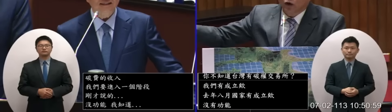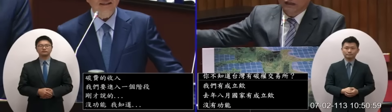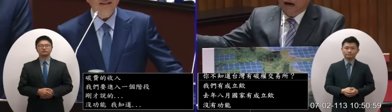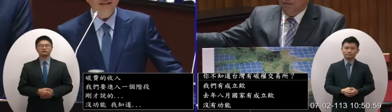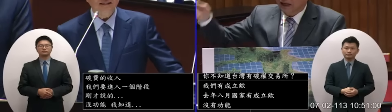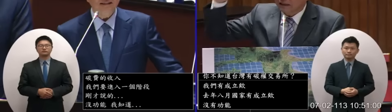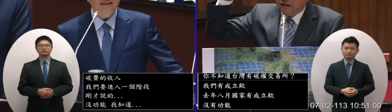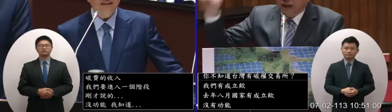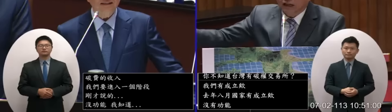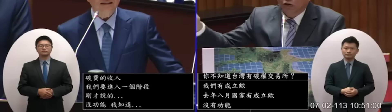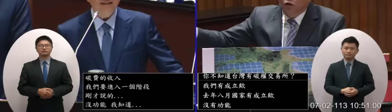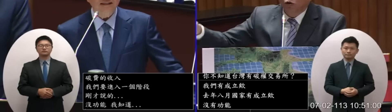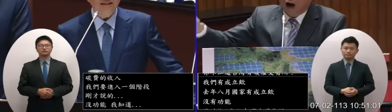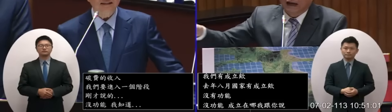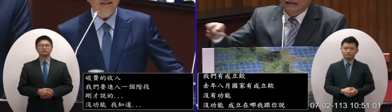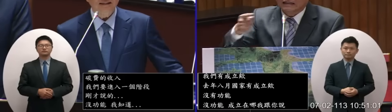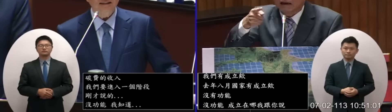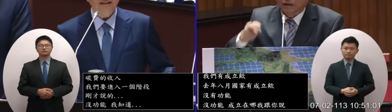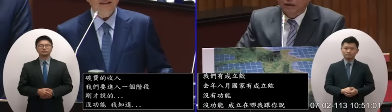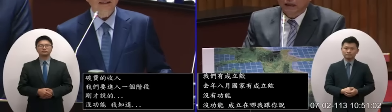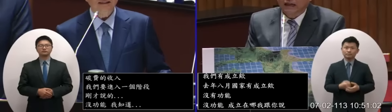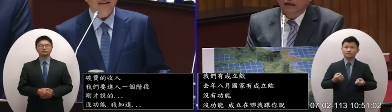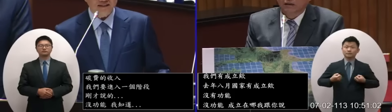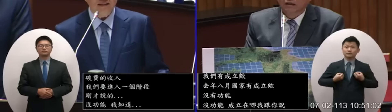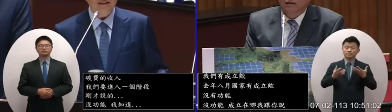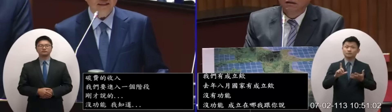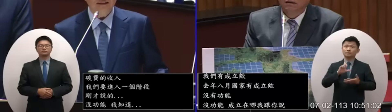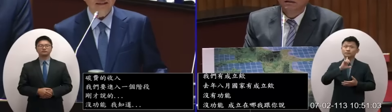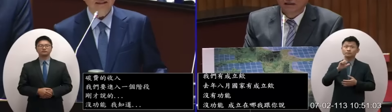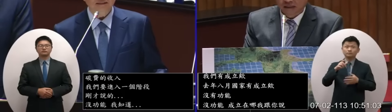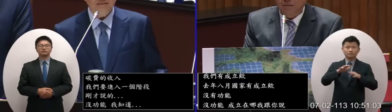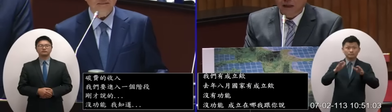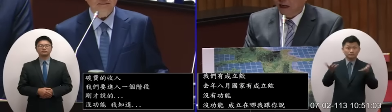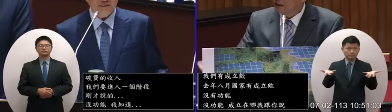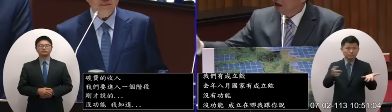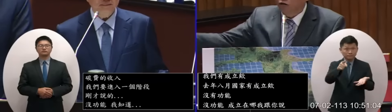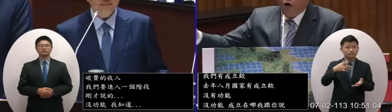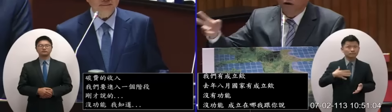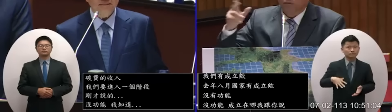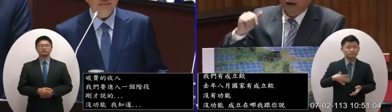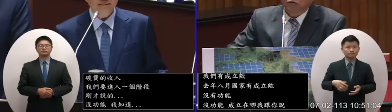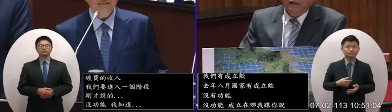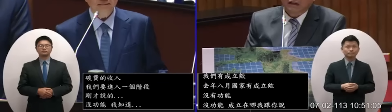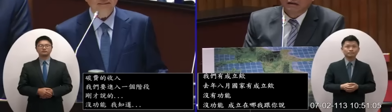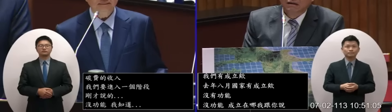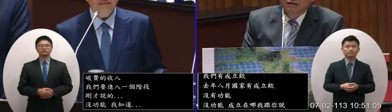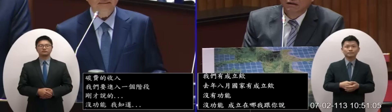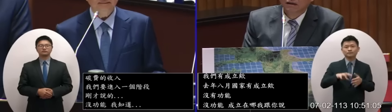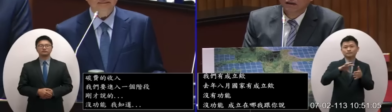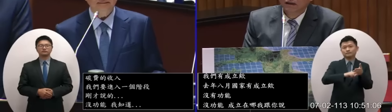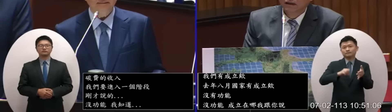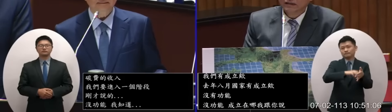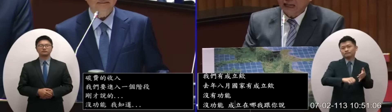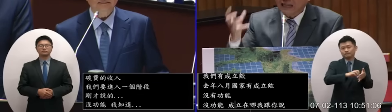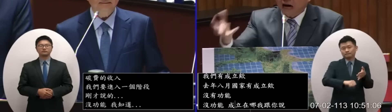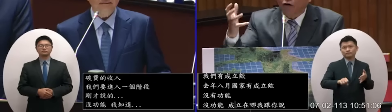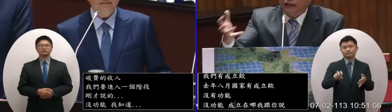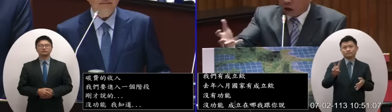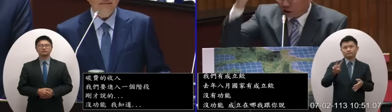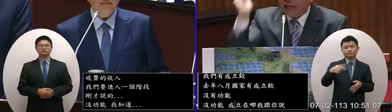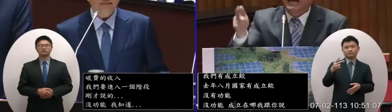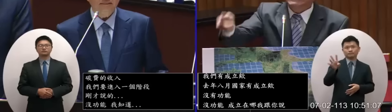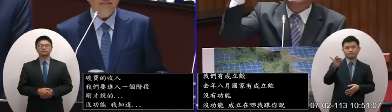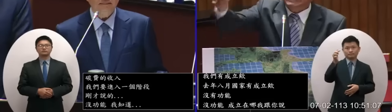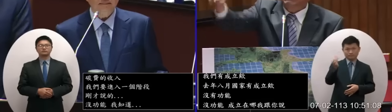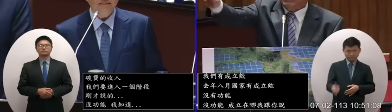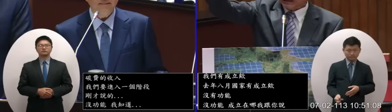的庆富案，你知无？你捌听无？知嘛？甲咱掏空200多亿，这个交易所竟然去